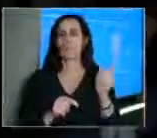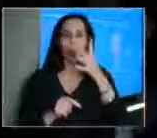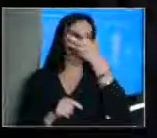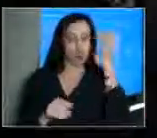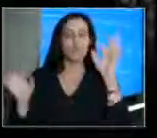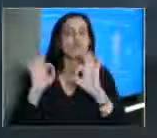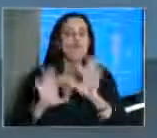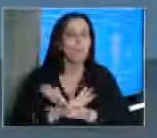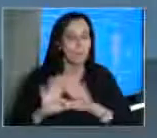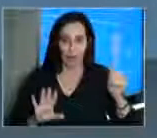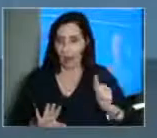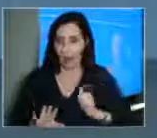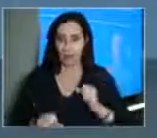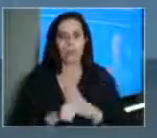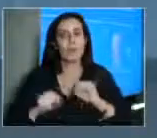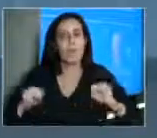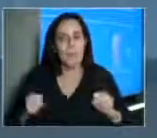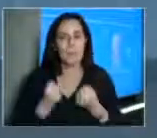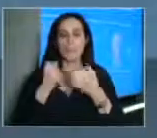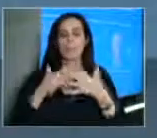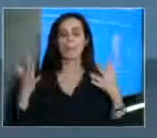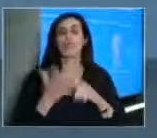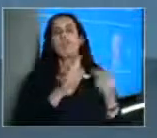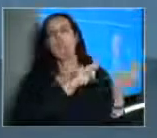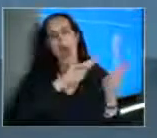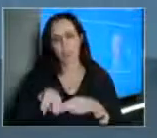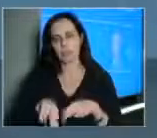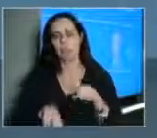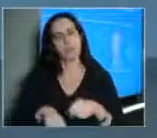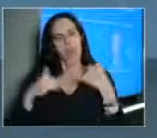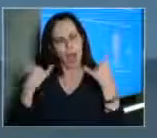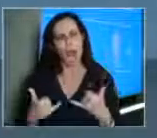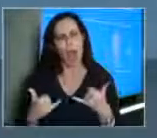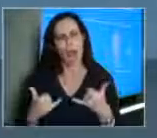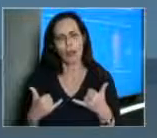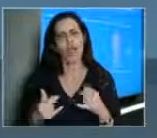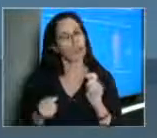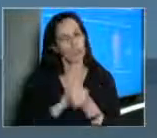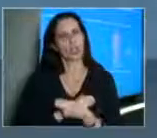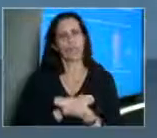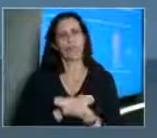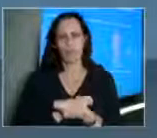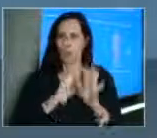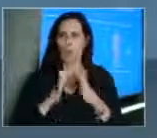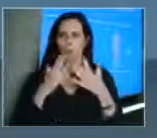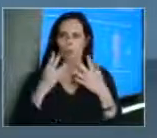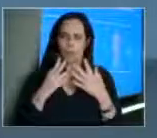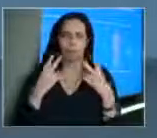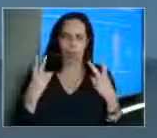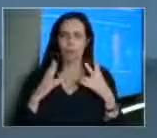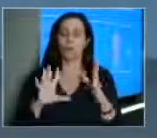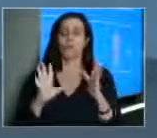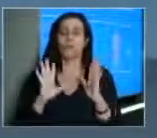שוכחים אף אחד, ועושים מאמצים אדירים כדי להשיב, זה עכשיו שינוי משמעותי מאוד, או